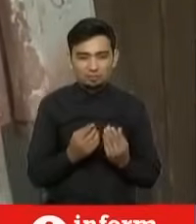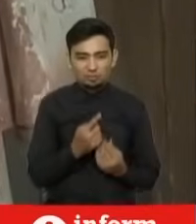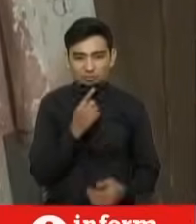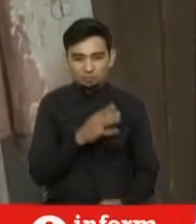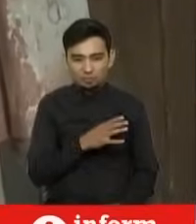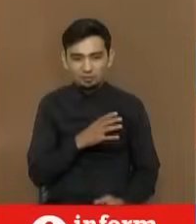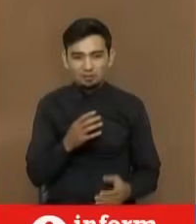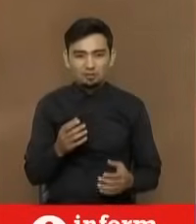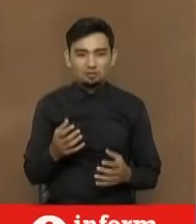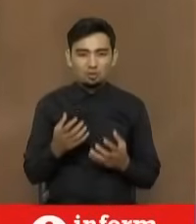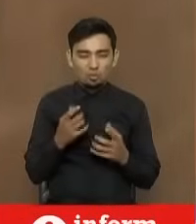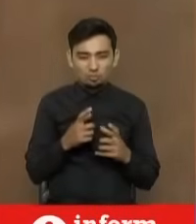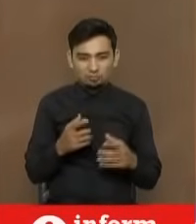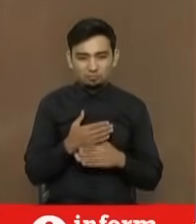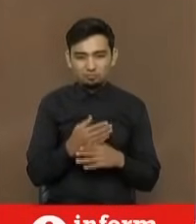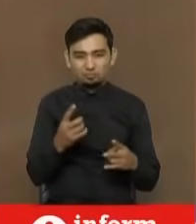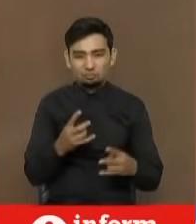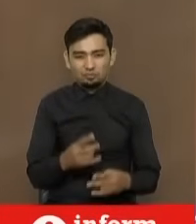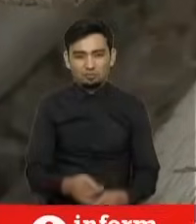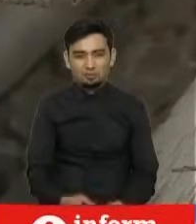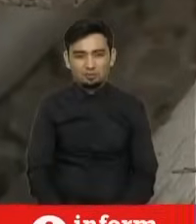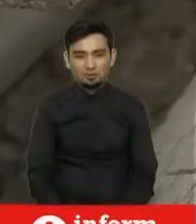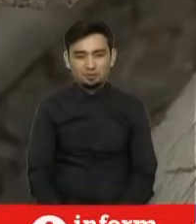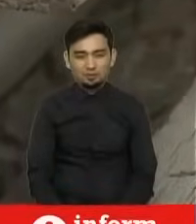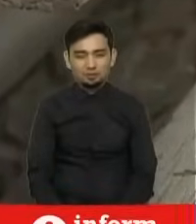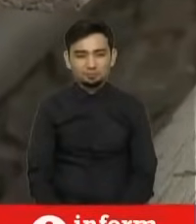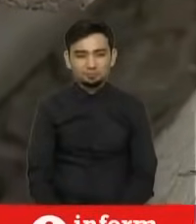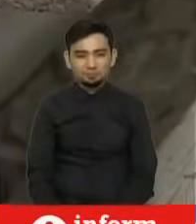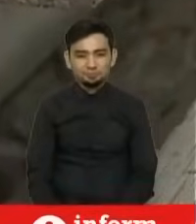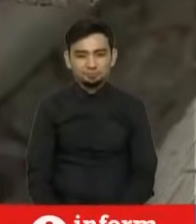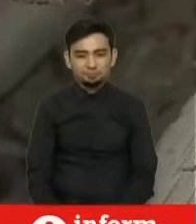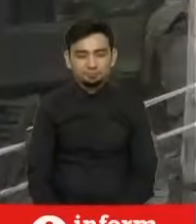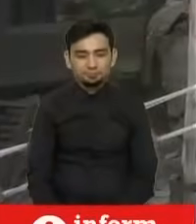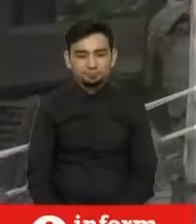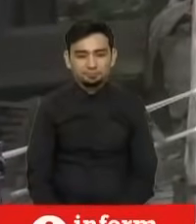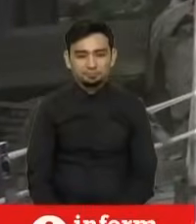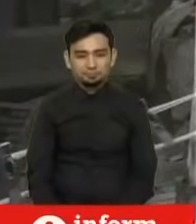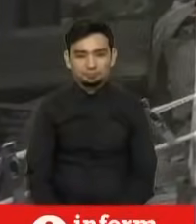қамқор жандардың көмегіне зәру. Нұрайдын Рахай, Дәулетбай Нұрмахан, Информбюро, Жамбыл облысы.